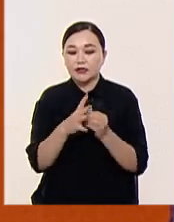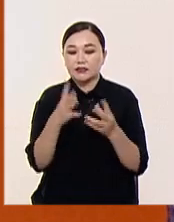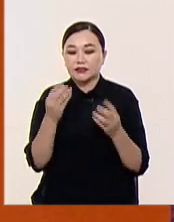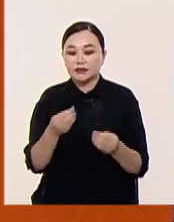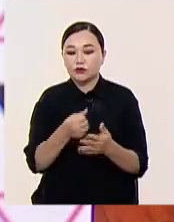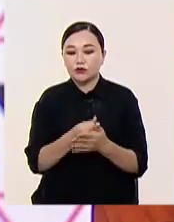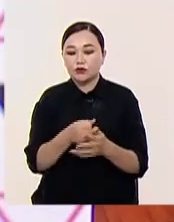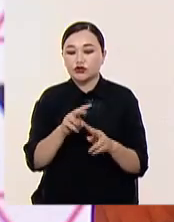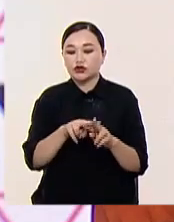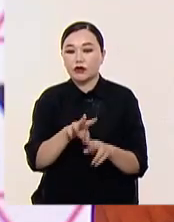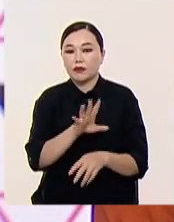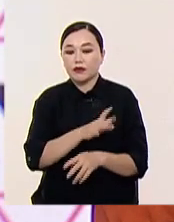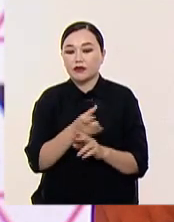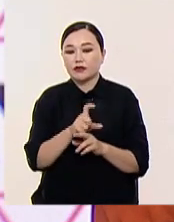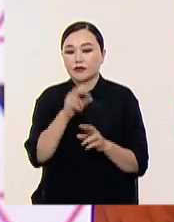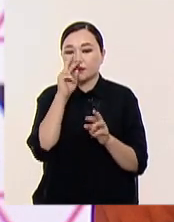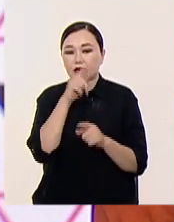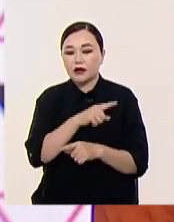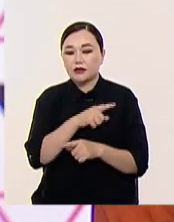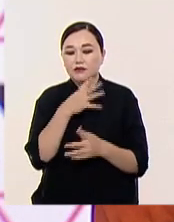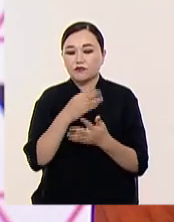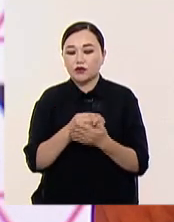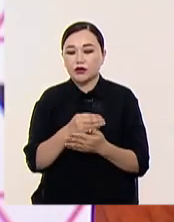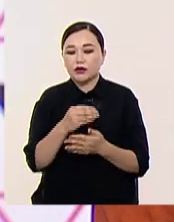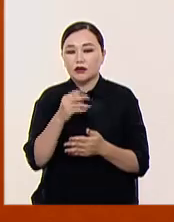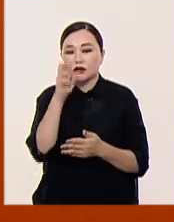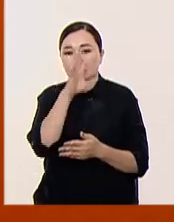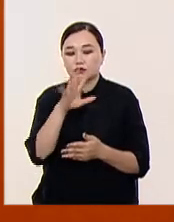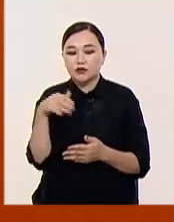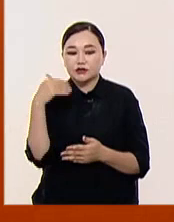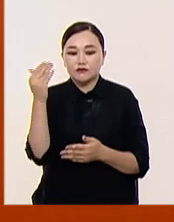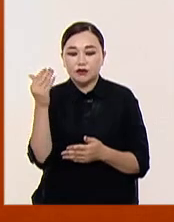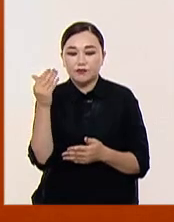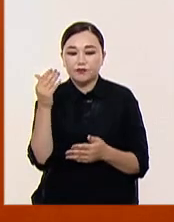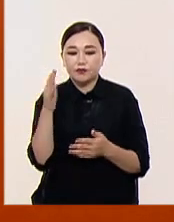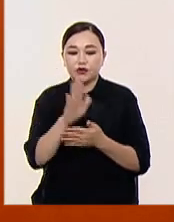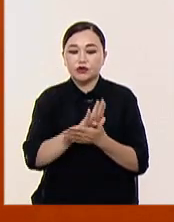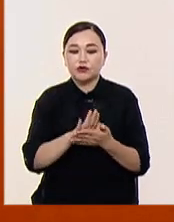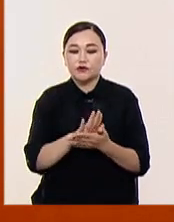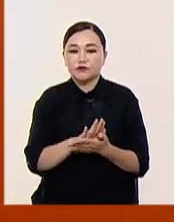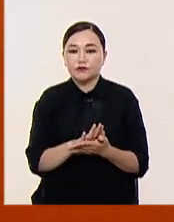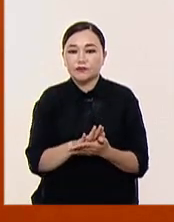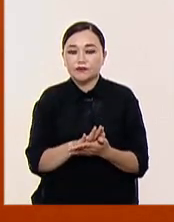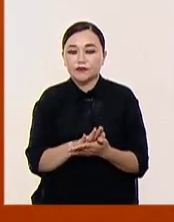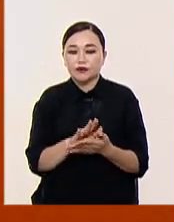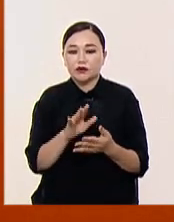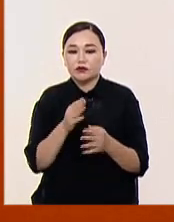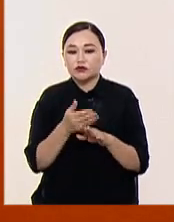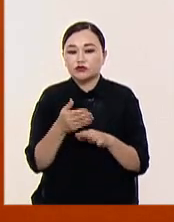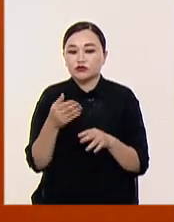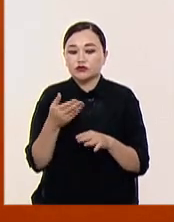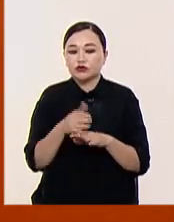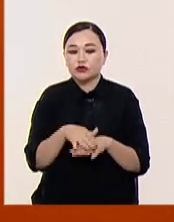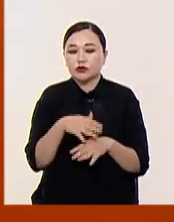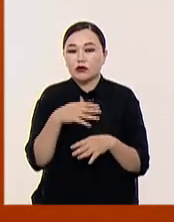дейінгі қамақ көзделген. Меніңше ол дұрыс емес, ол өзінің жаңағы мемлекет тарапынан ешқандай жаңағы қиындық көрмеген түсінеді